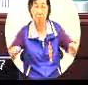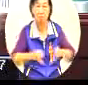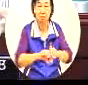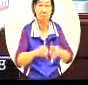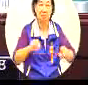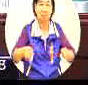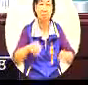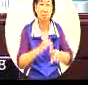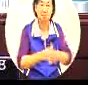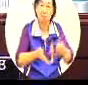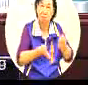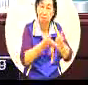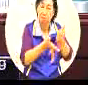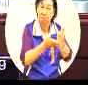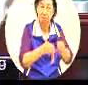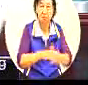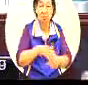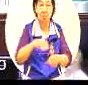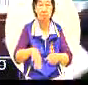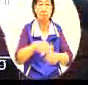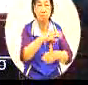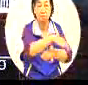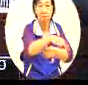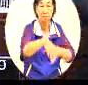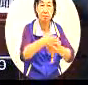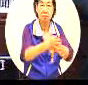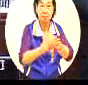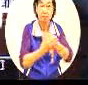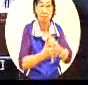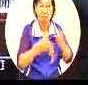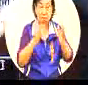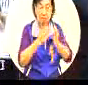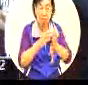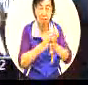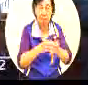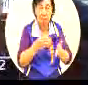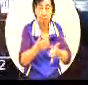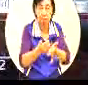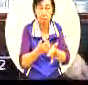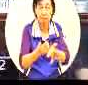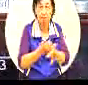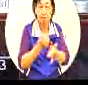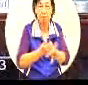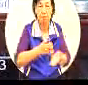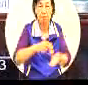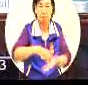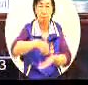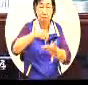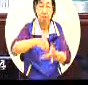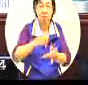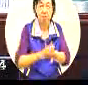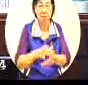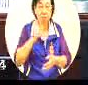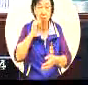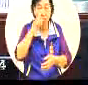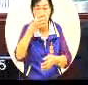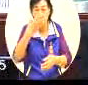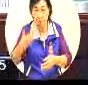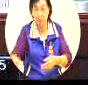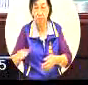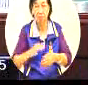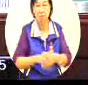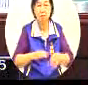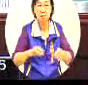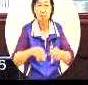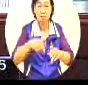级，所以环保局这个部分怎么样跟陈彦刚提到污水下水道的接管的一致性公平性，